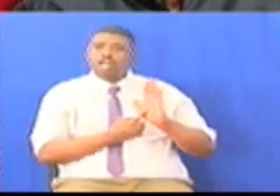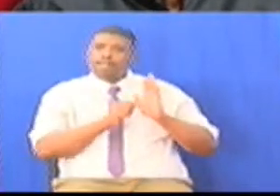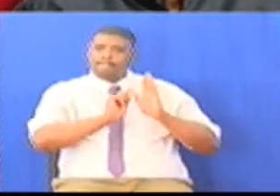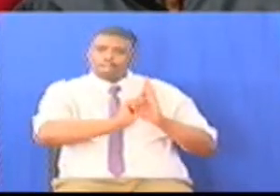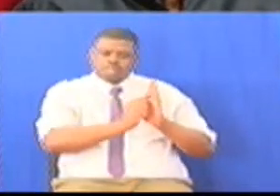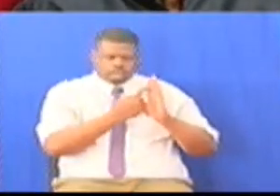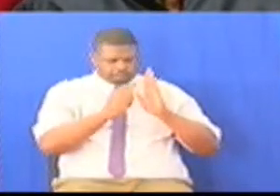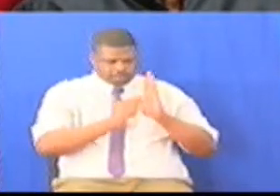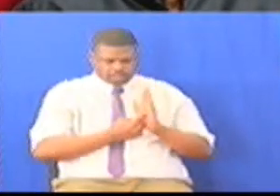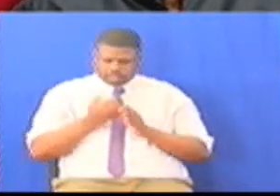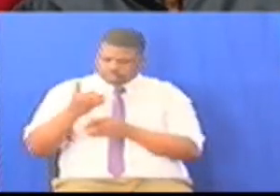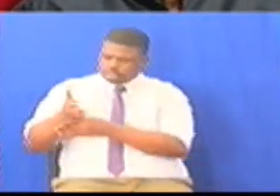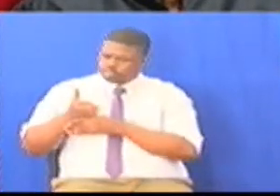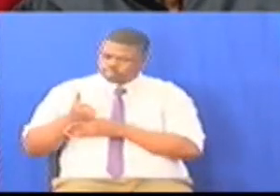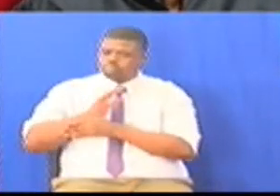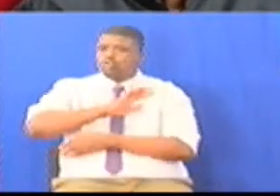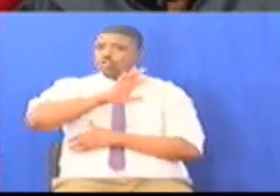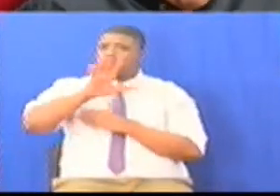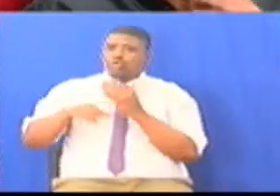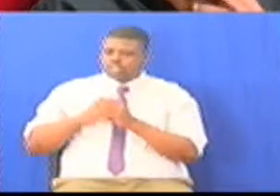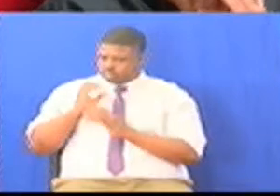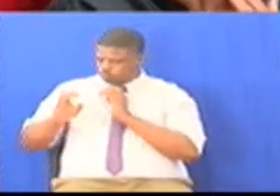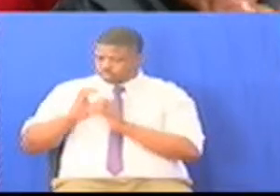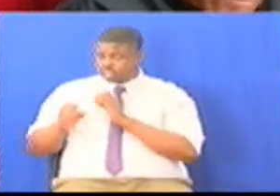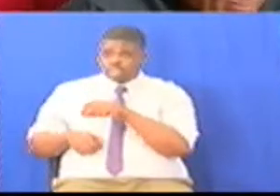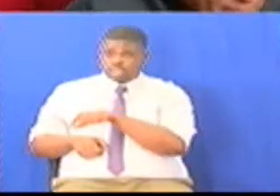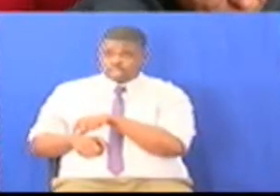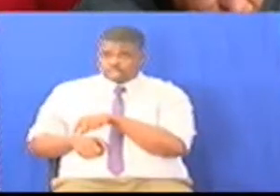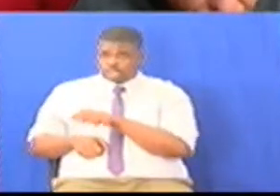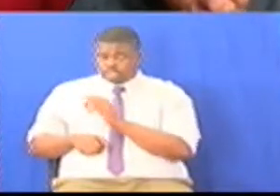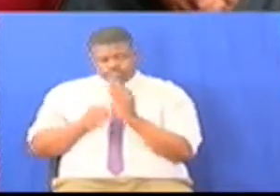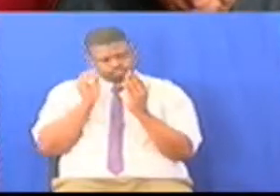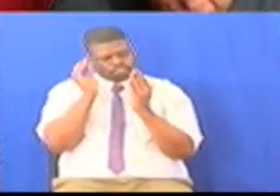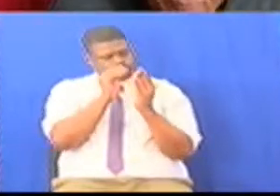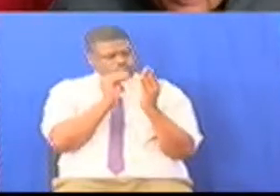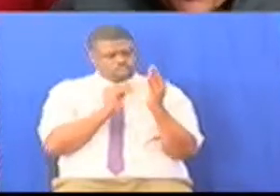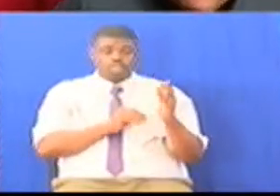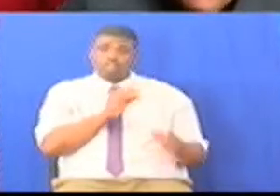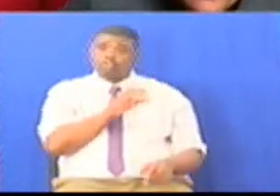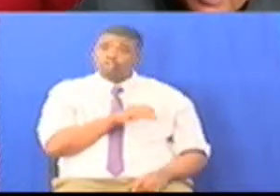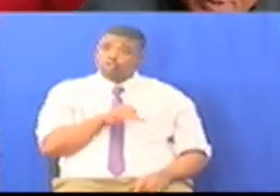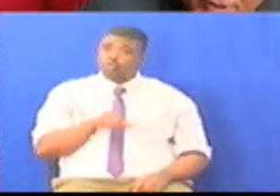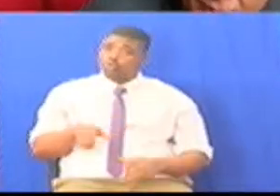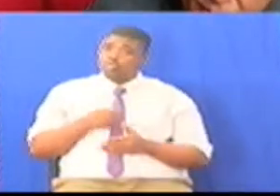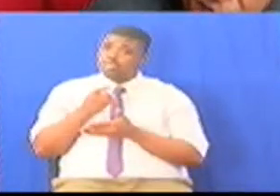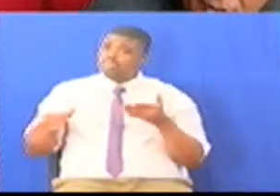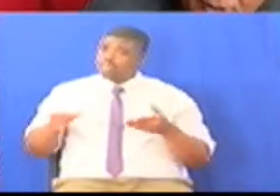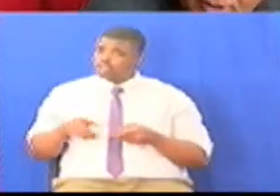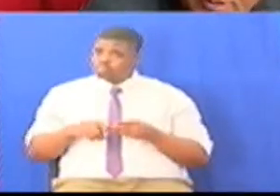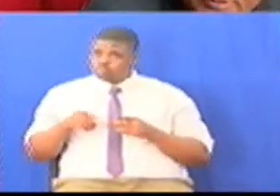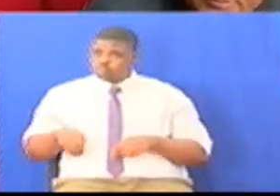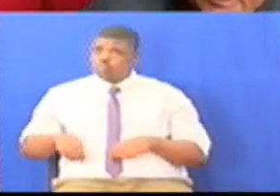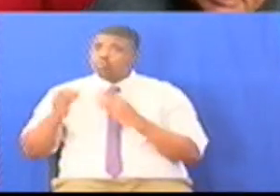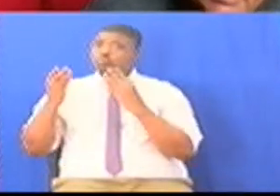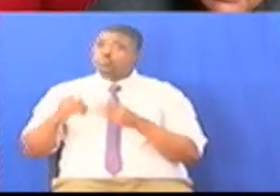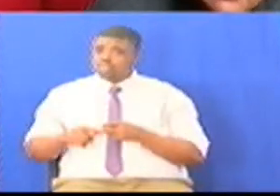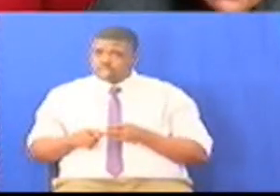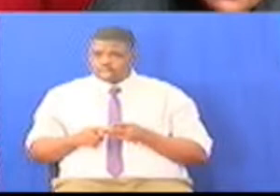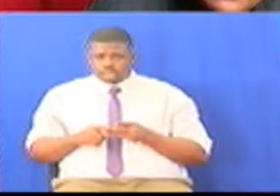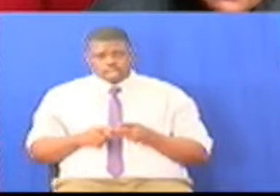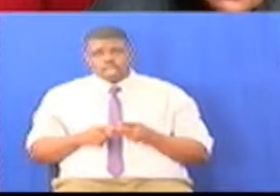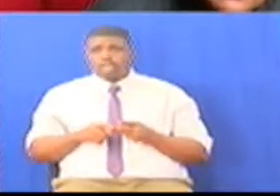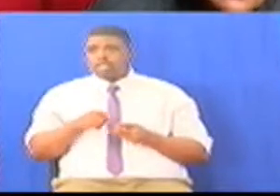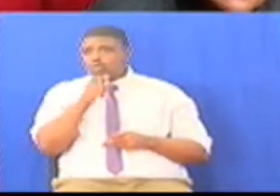masharti ya kuyataka makampuni yote ya mawasiliano nchini kujiorodhesha kwenye soko la hisa la Dar es Salaam na kuuza hisa zao kwa umma